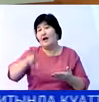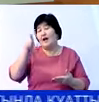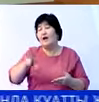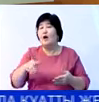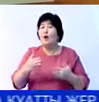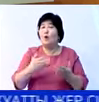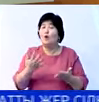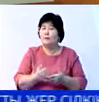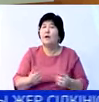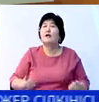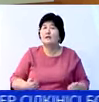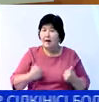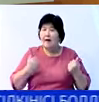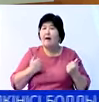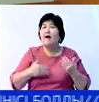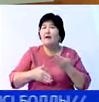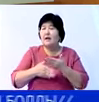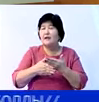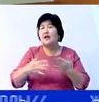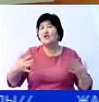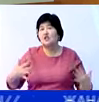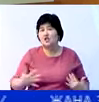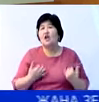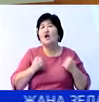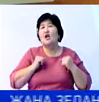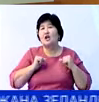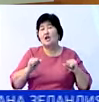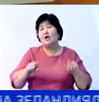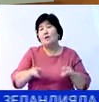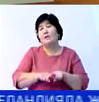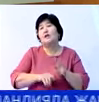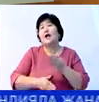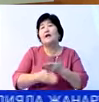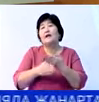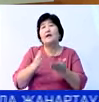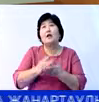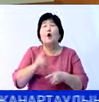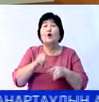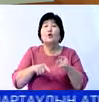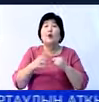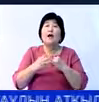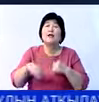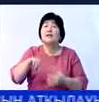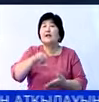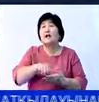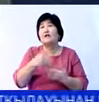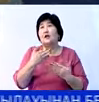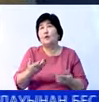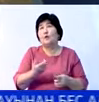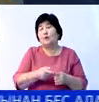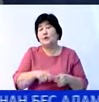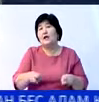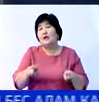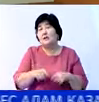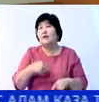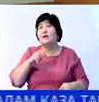қолдан келгенше ұштап, қанаттандырып, жігер беріп, әйтеуір қаламгерлікке баулып келе жатырмын. Ал мен туған жердің алдында осы жұмыстардың бәрін есеп бергендей болып